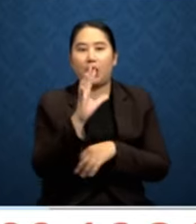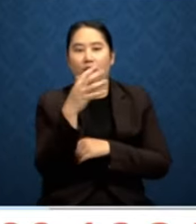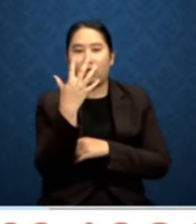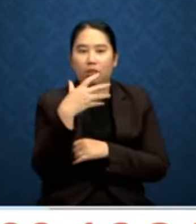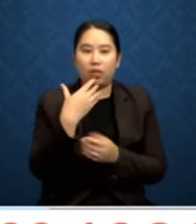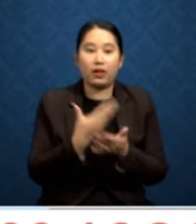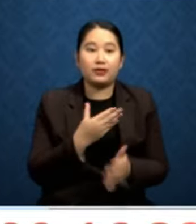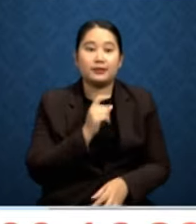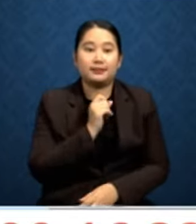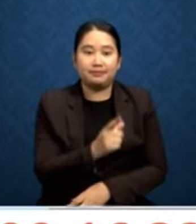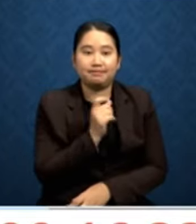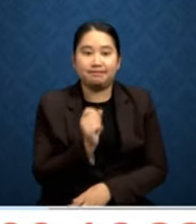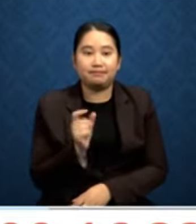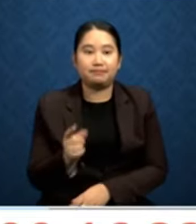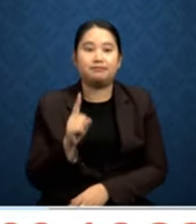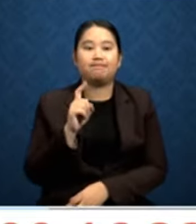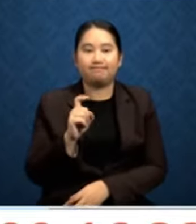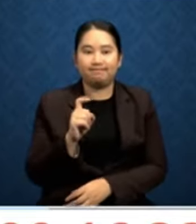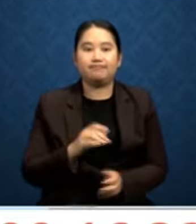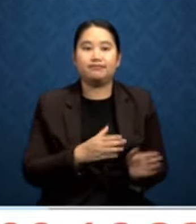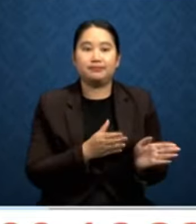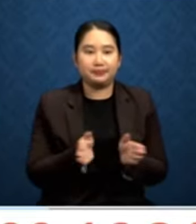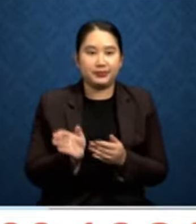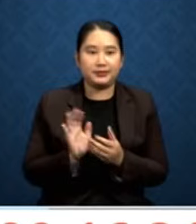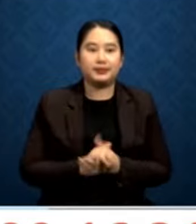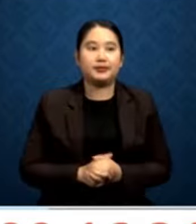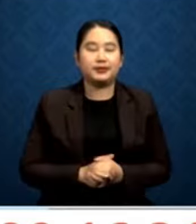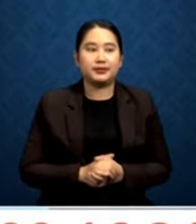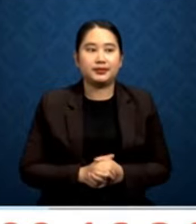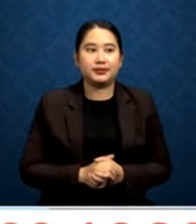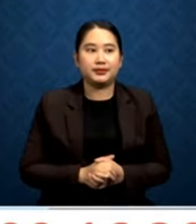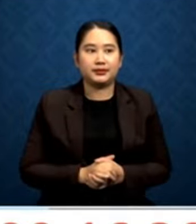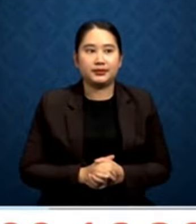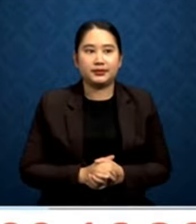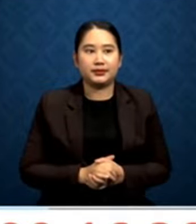ไปนะครับ สไทถัดไปครับ